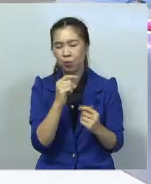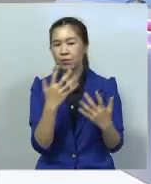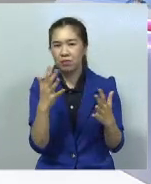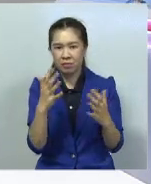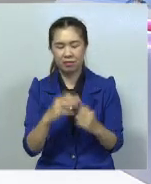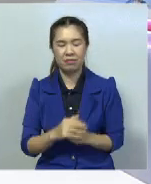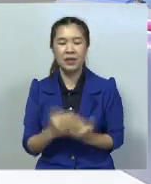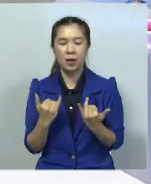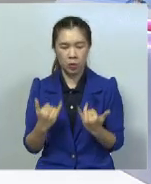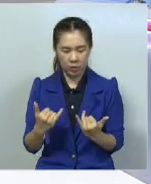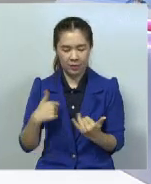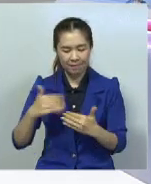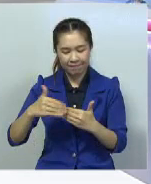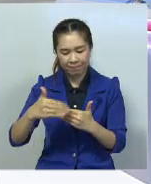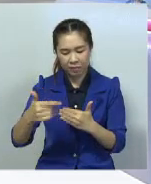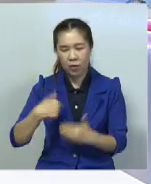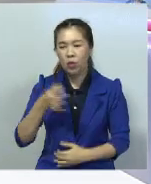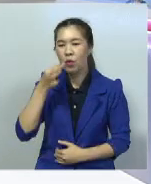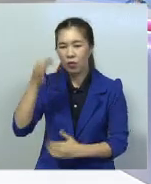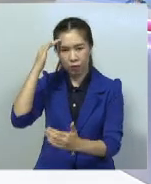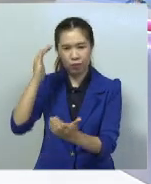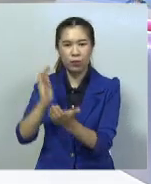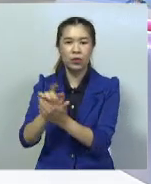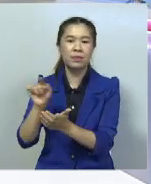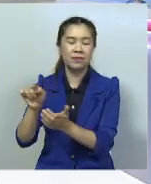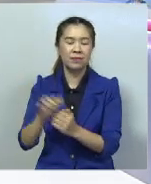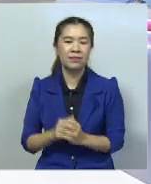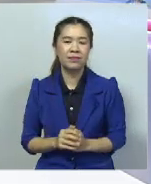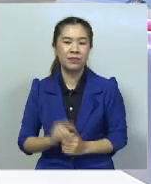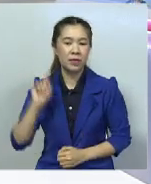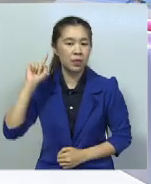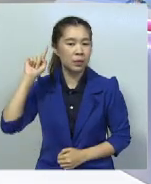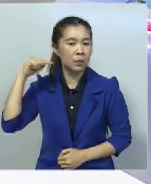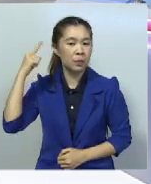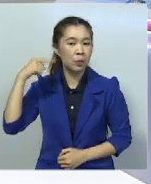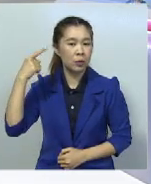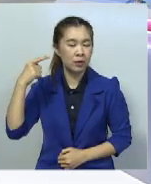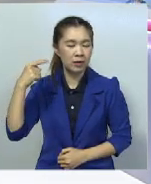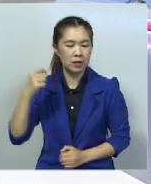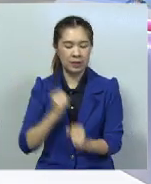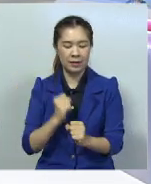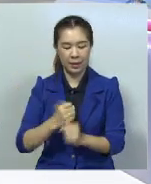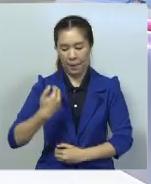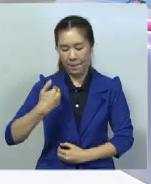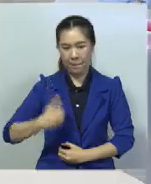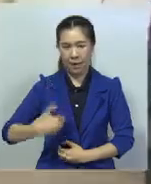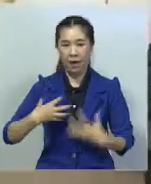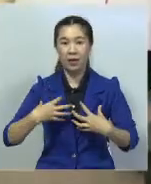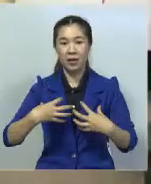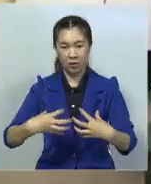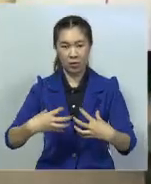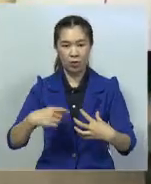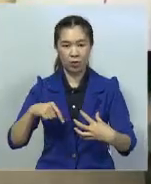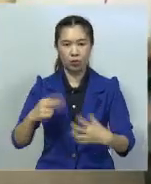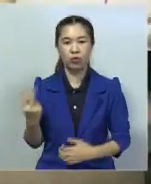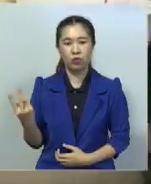คะวันนี้ก็เดินหน้าต่อนะคะเพื่อไปเรียกร้องขอความเป็นธรรมค่ะโดยวันนี้นะคะหญิงสาวที่ได้รับความเสียหายจากการทำศัลยกรรมเสริมความ